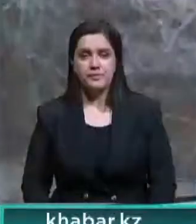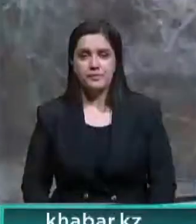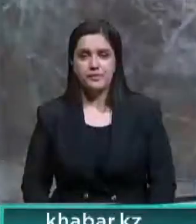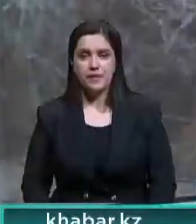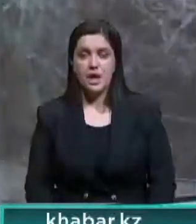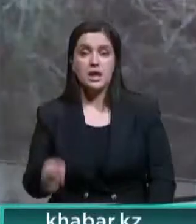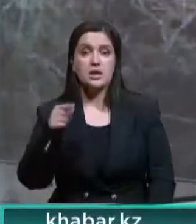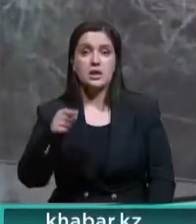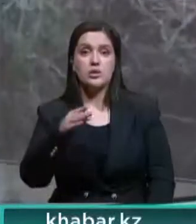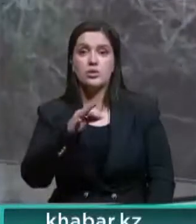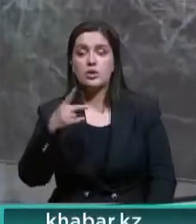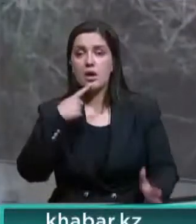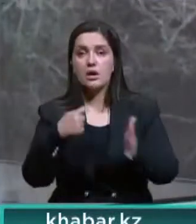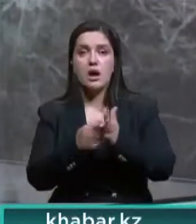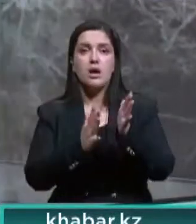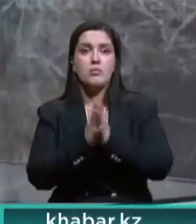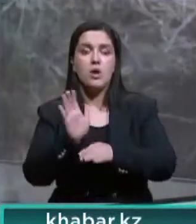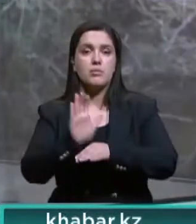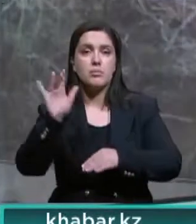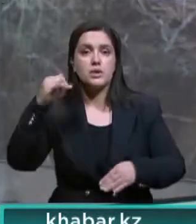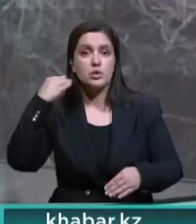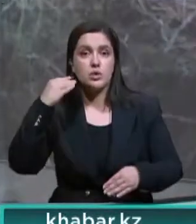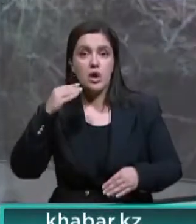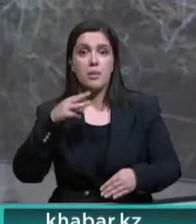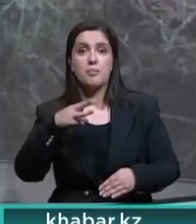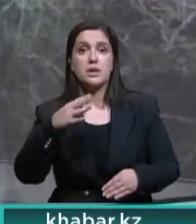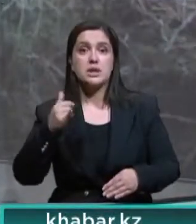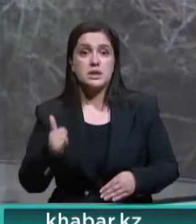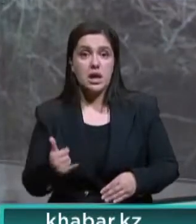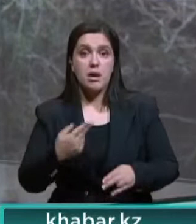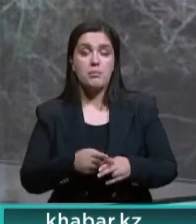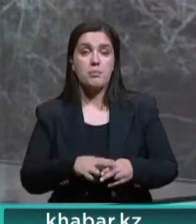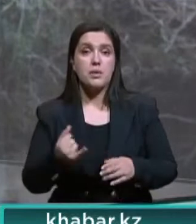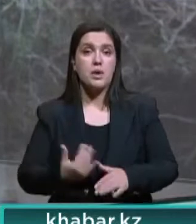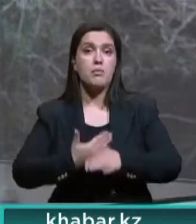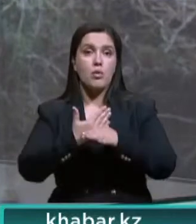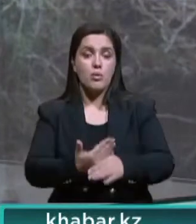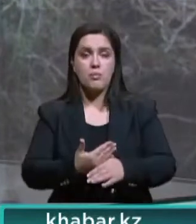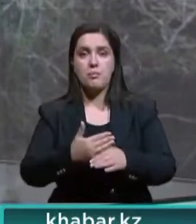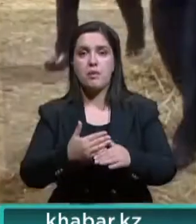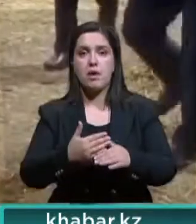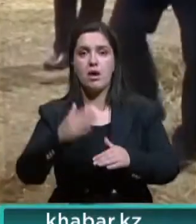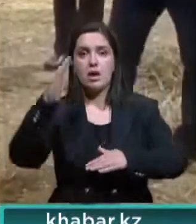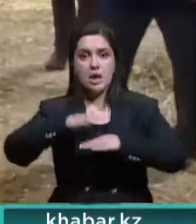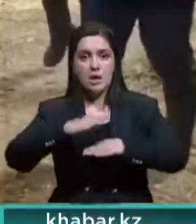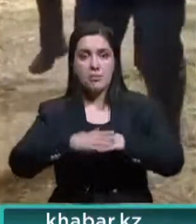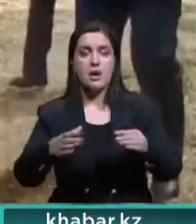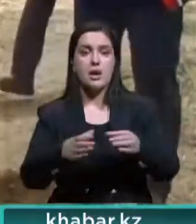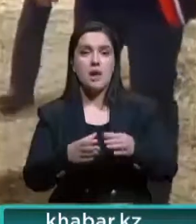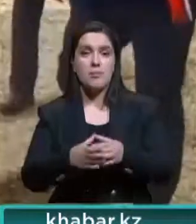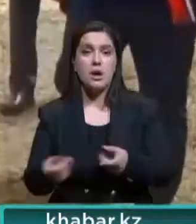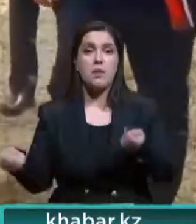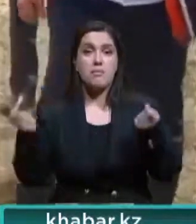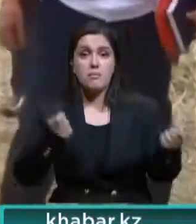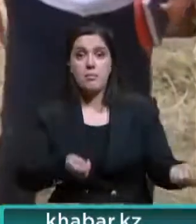около тысячи тонн кормов отправлено из туркестанской области в мангистаускую ранее при поддержке местного акимата и компании-перевозчика